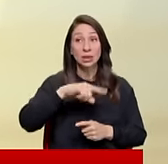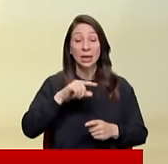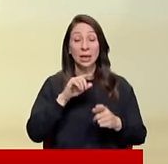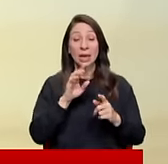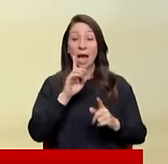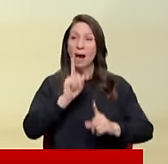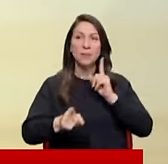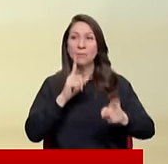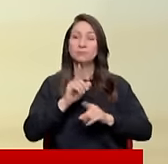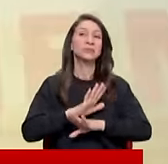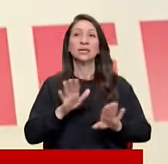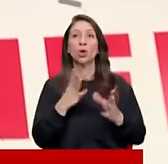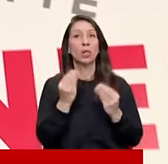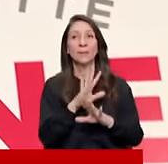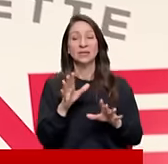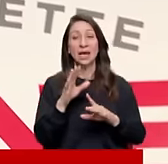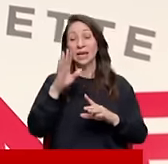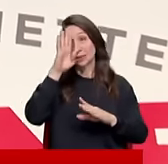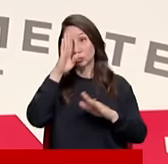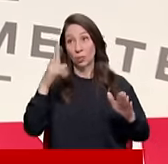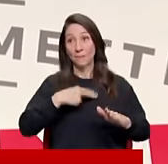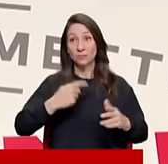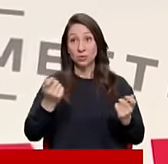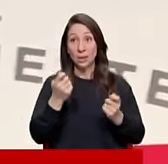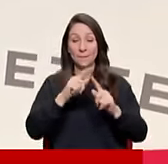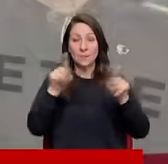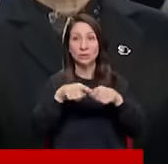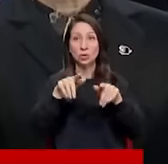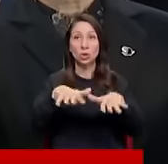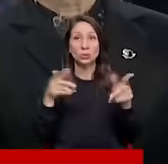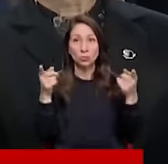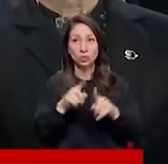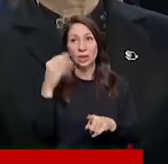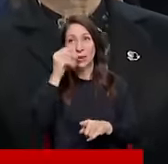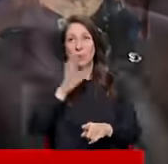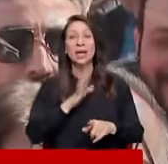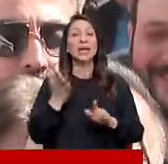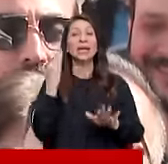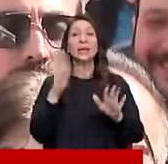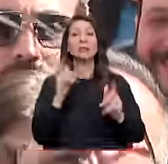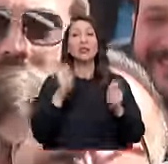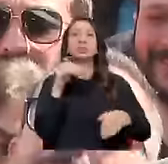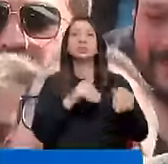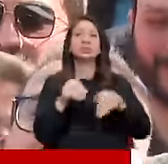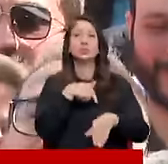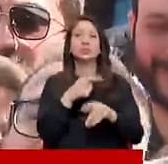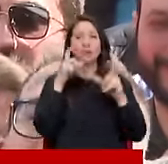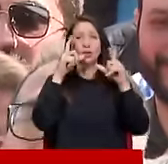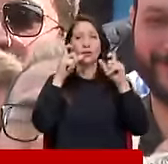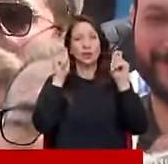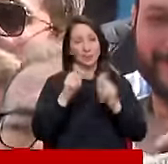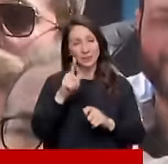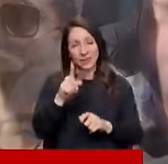kapı kulu değildir, olamaz. İBB çalışanlarıyla mazbata töreninde buluştu İmamoğlu. Geride kalan zorlu seçim sürecinin fotoğrafını